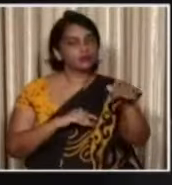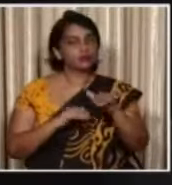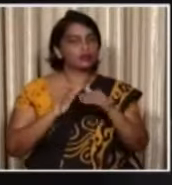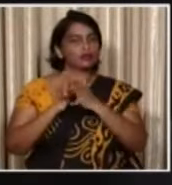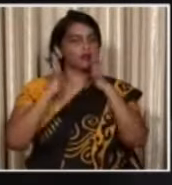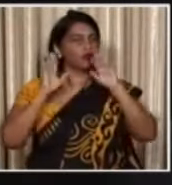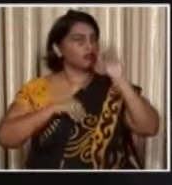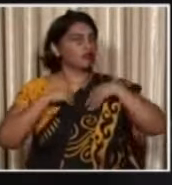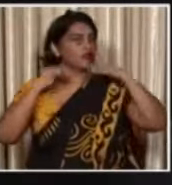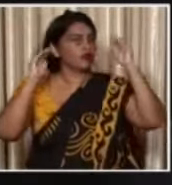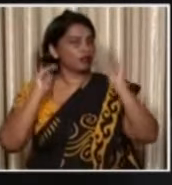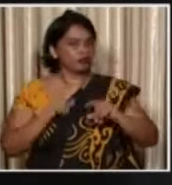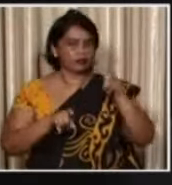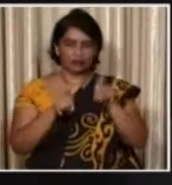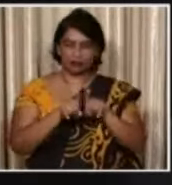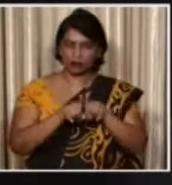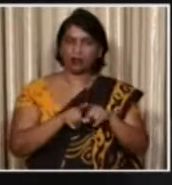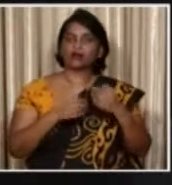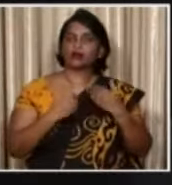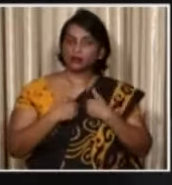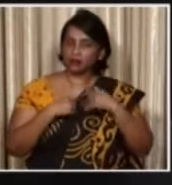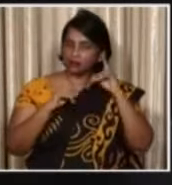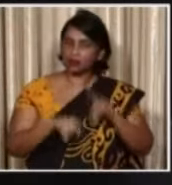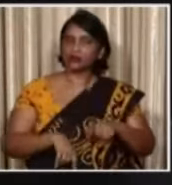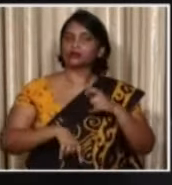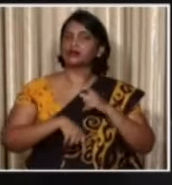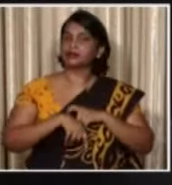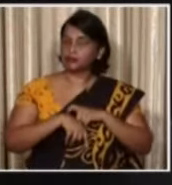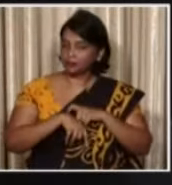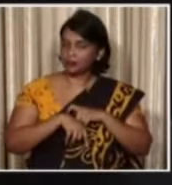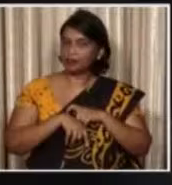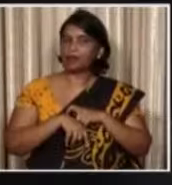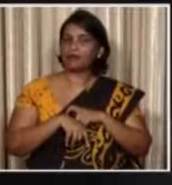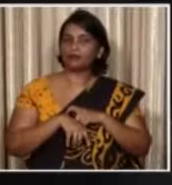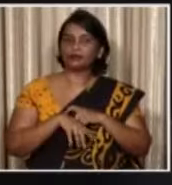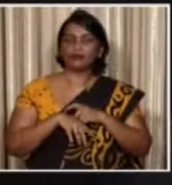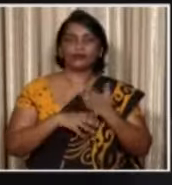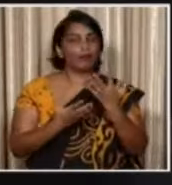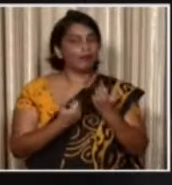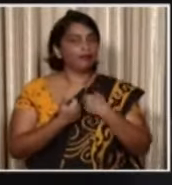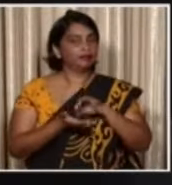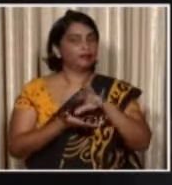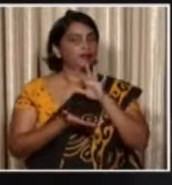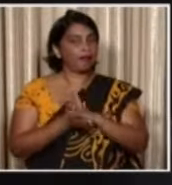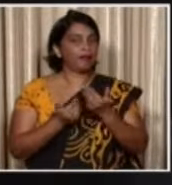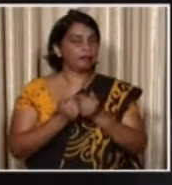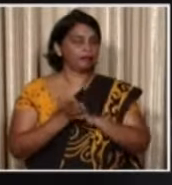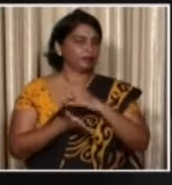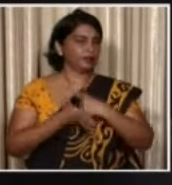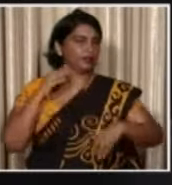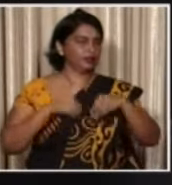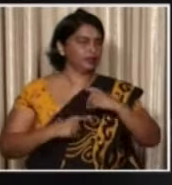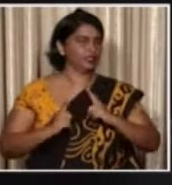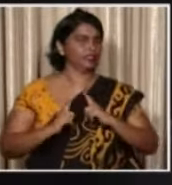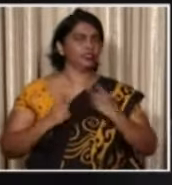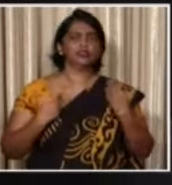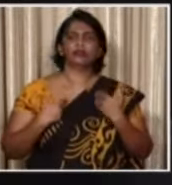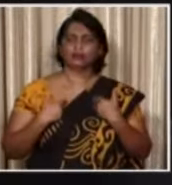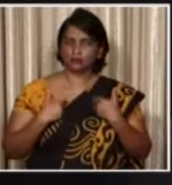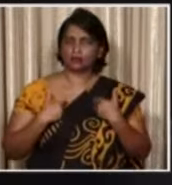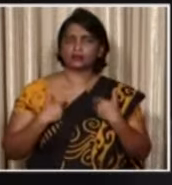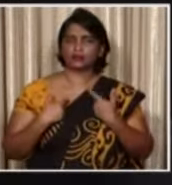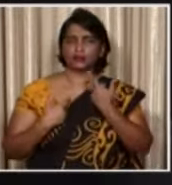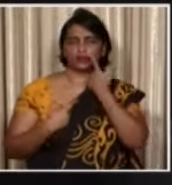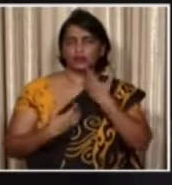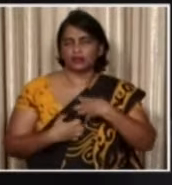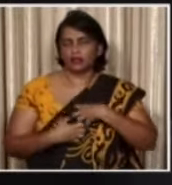Avamavara Prasada Lakotasai. Mavisin Memavastave, the Gani Mataniamita Mage, Deshapana Jivite, Itama Sangwe,